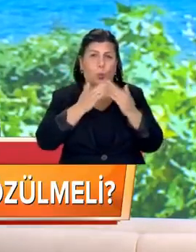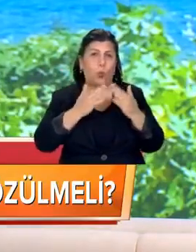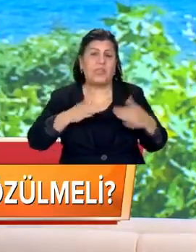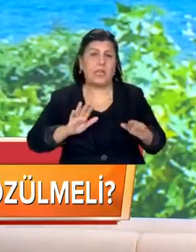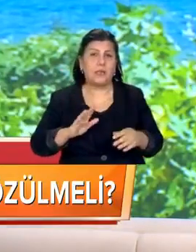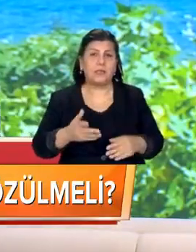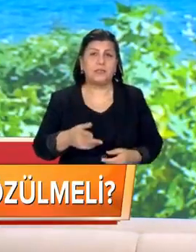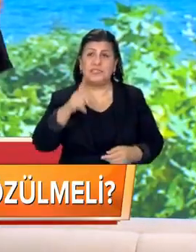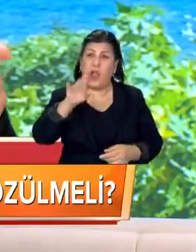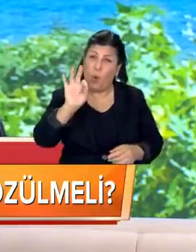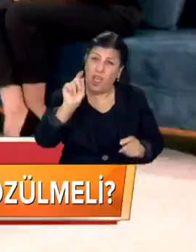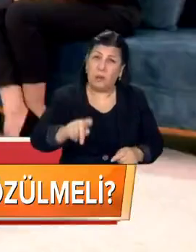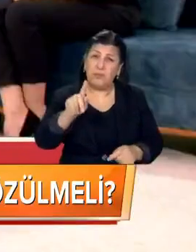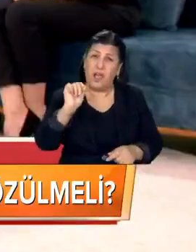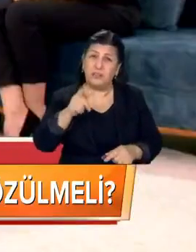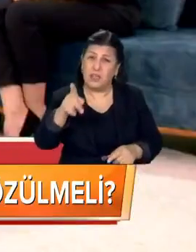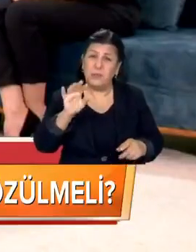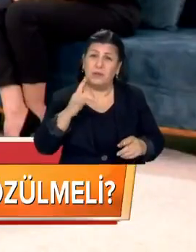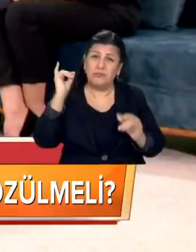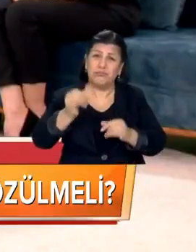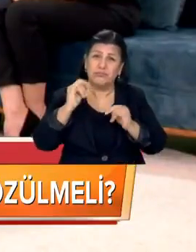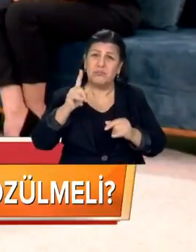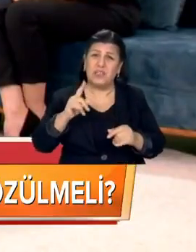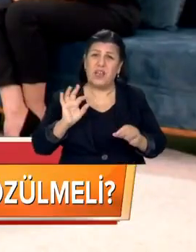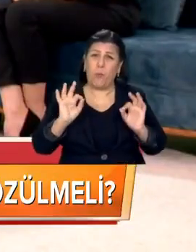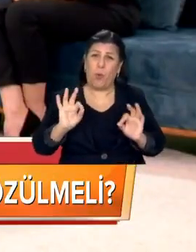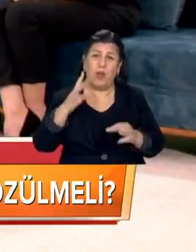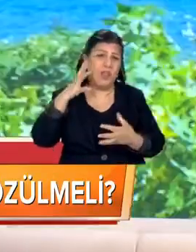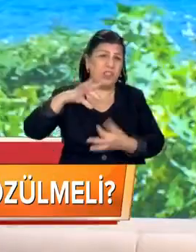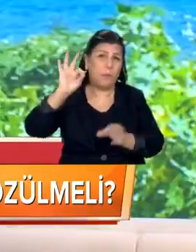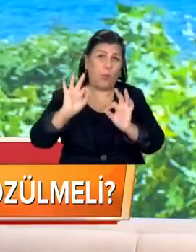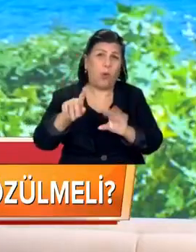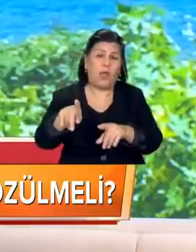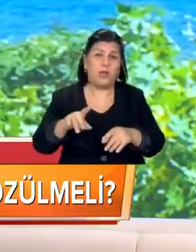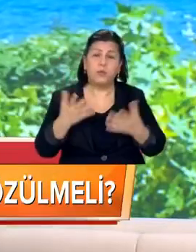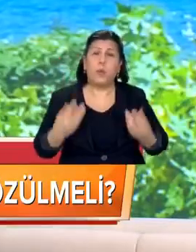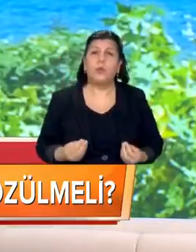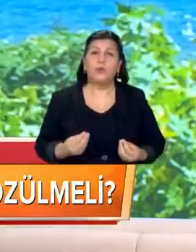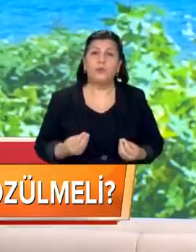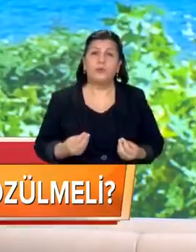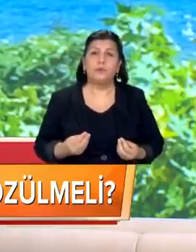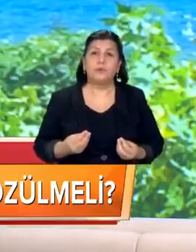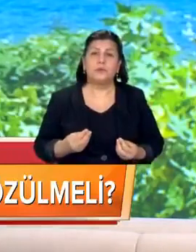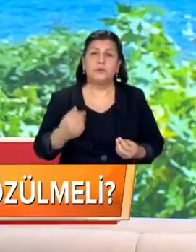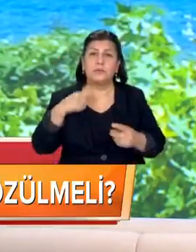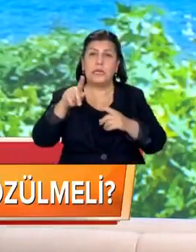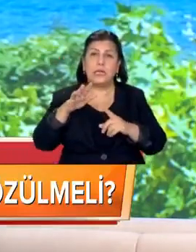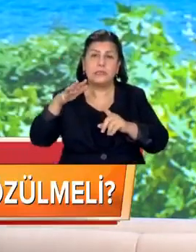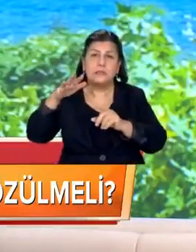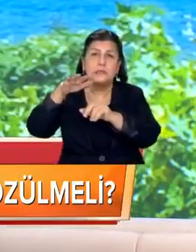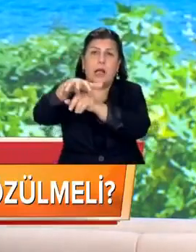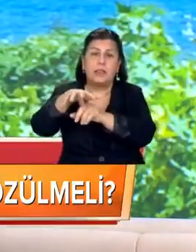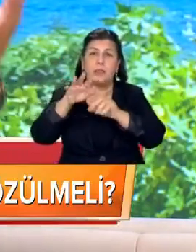söylerken sen öyle yaptın zaten sen her zaman şöylesin senin karakterin böyle mı ne oldu sana Saldırdım